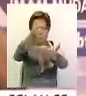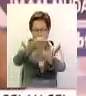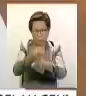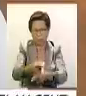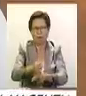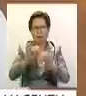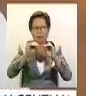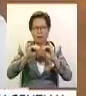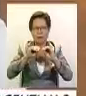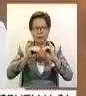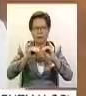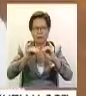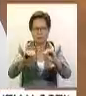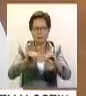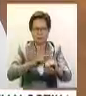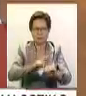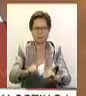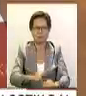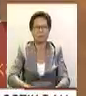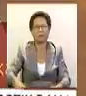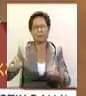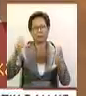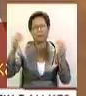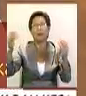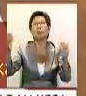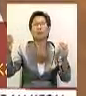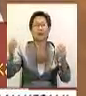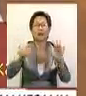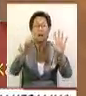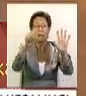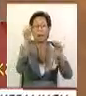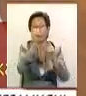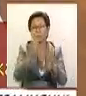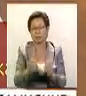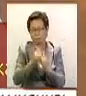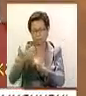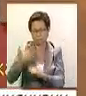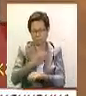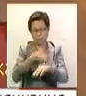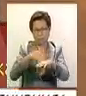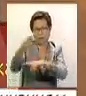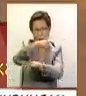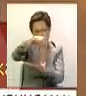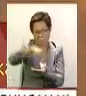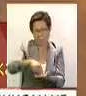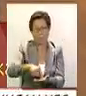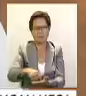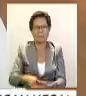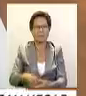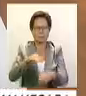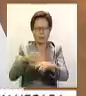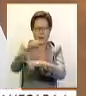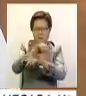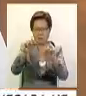syiar Islam. Alhamdulillah, terdapat lebih kurang 6 orang artis akan bersama-sama kita pada hari ini, pada